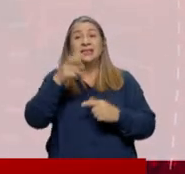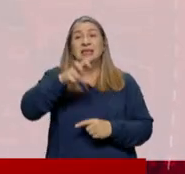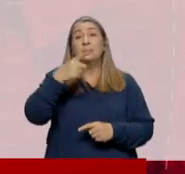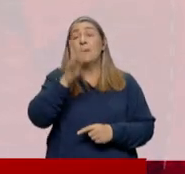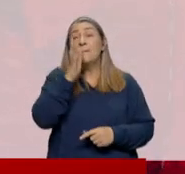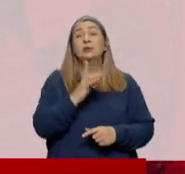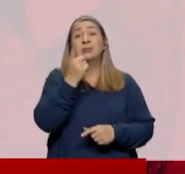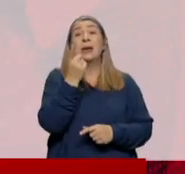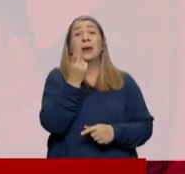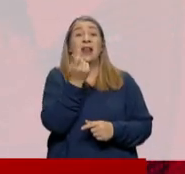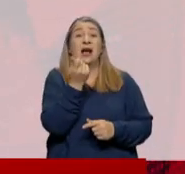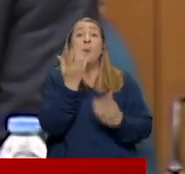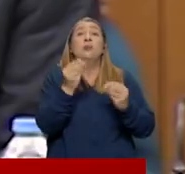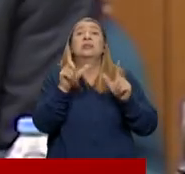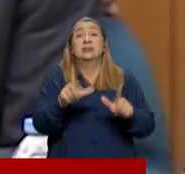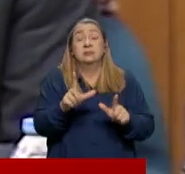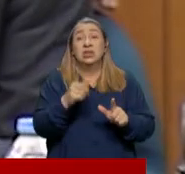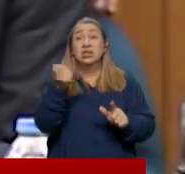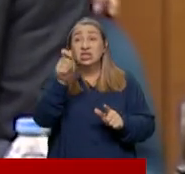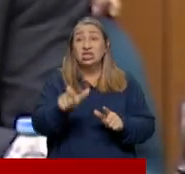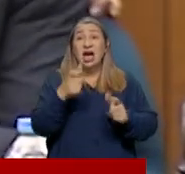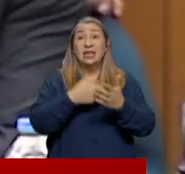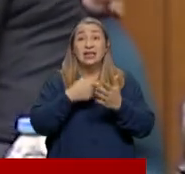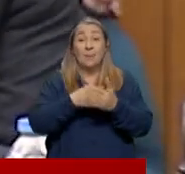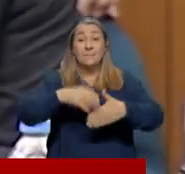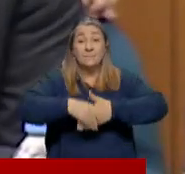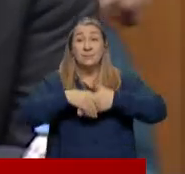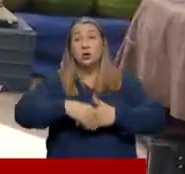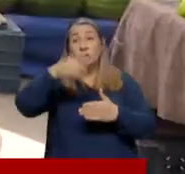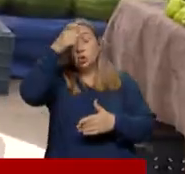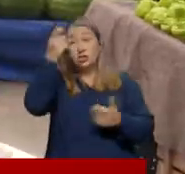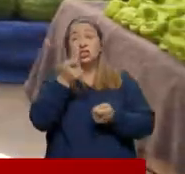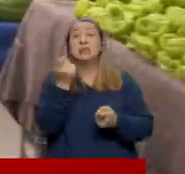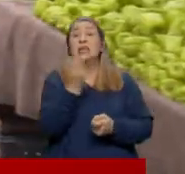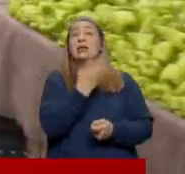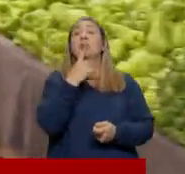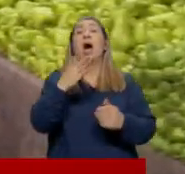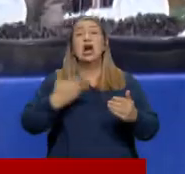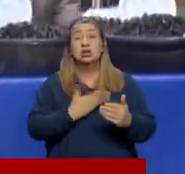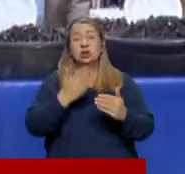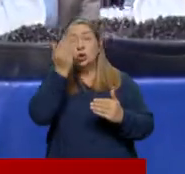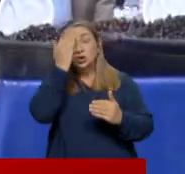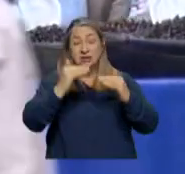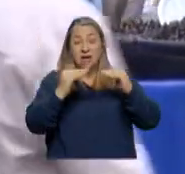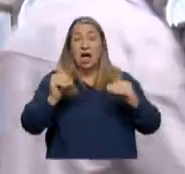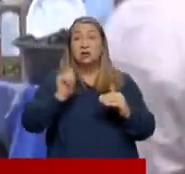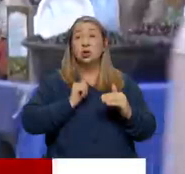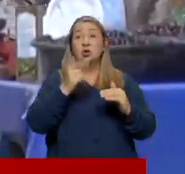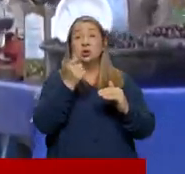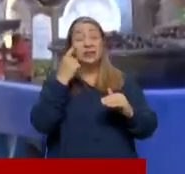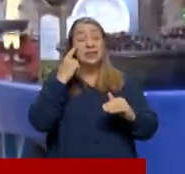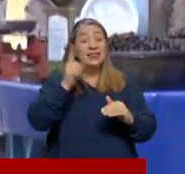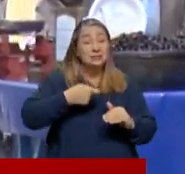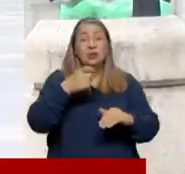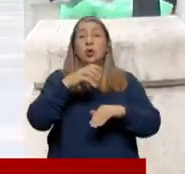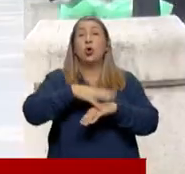8500 lira başlaması lazım pazarlık masasına oturan Turkish rakam vermedi ama açlık ve yoksulluk sınırını asgari ücret